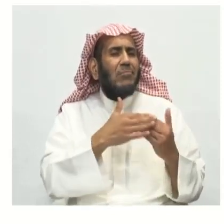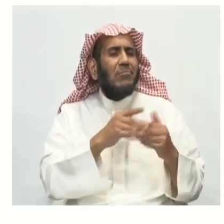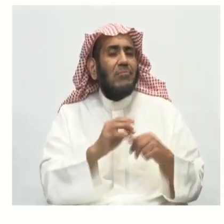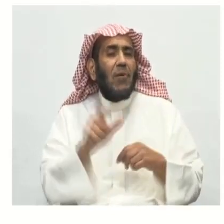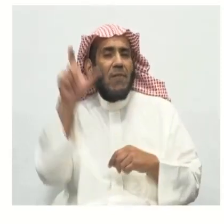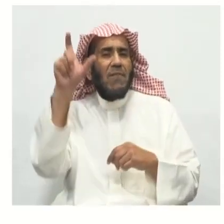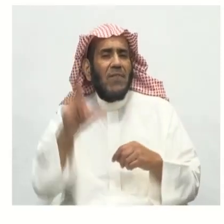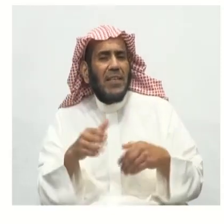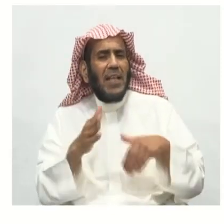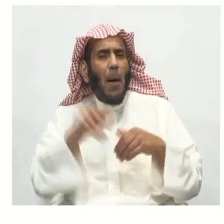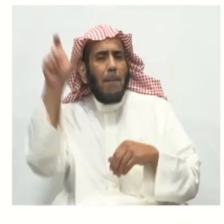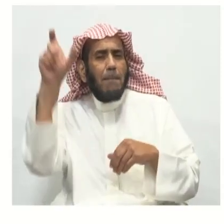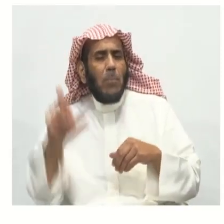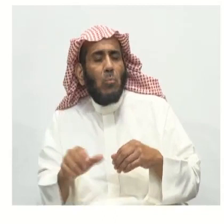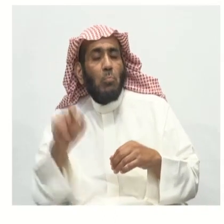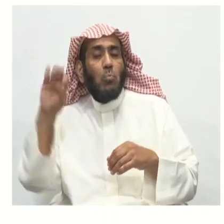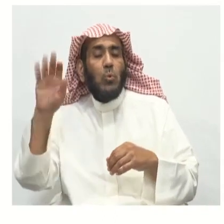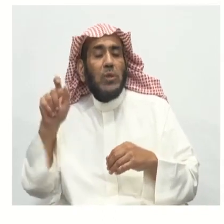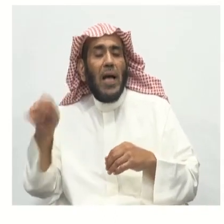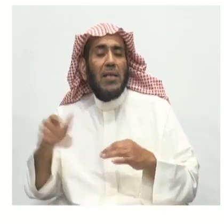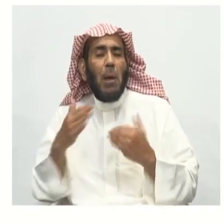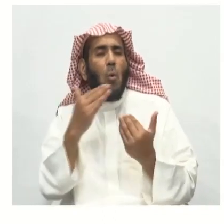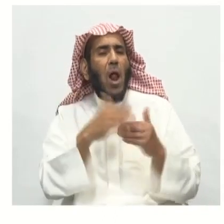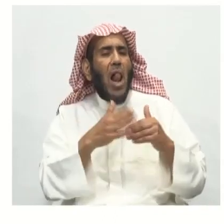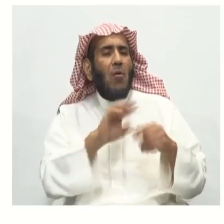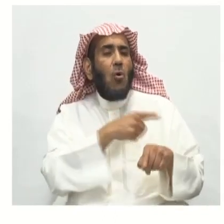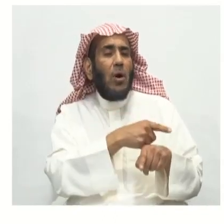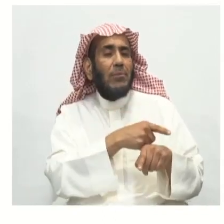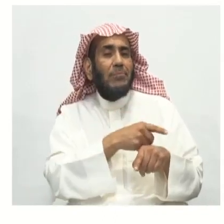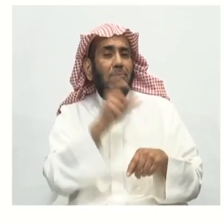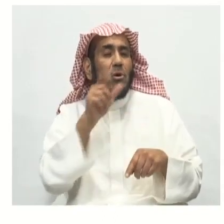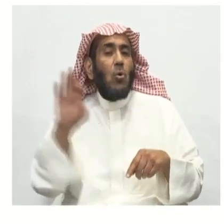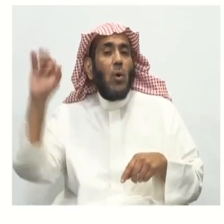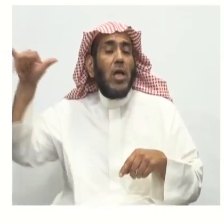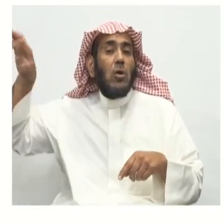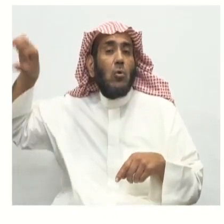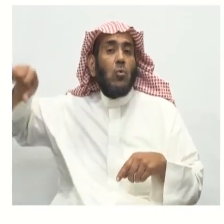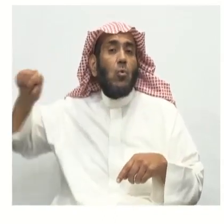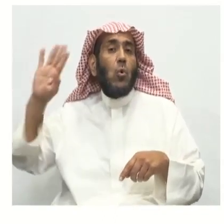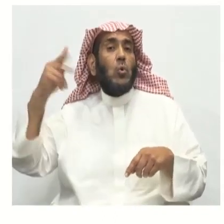فتى موسى عليه السلام هو يوشع